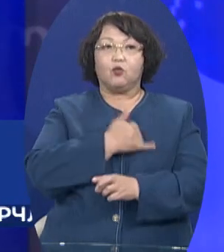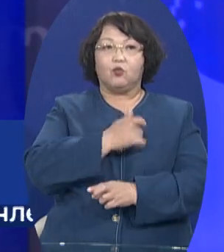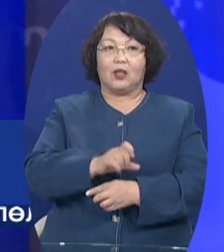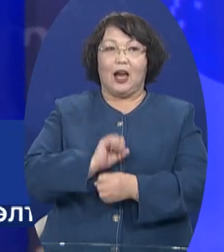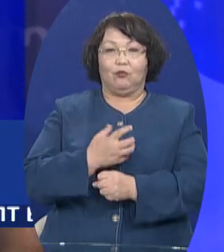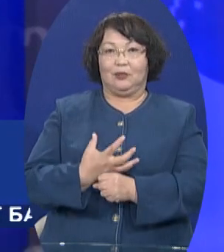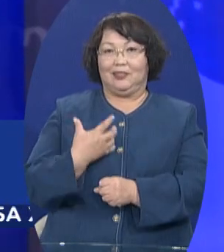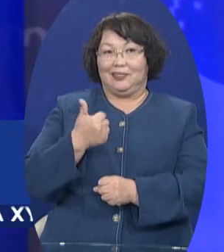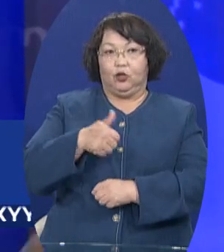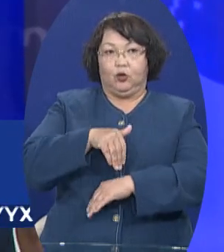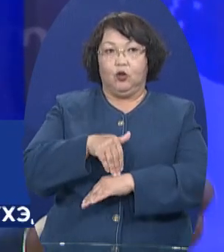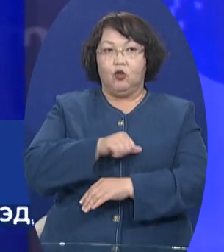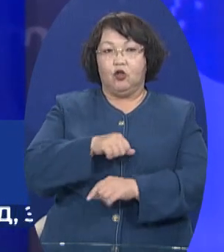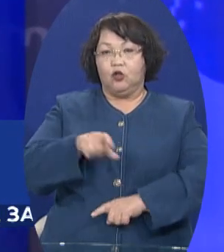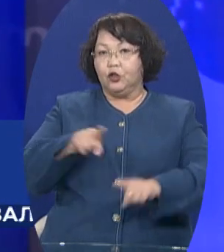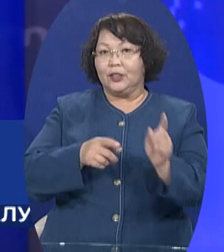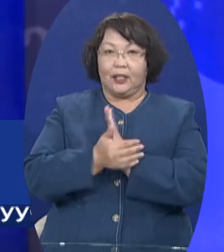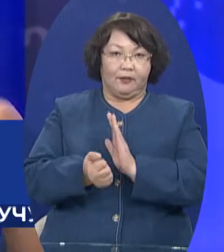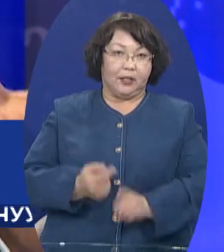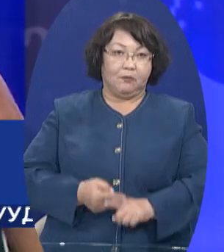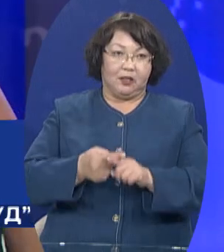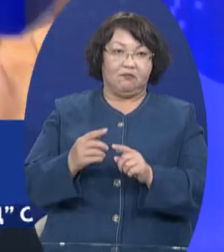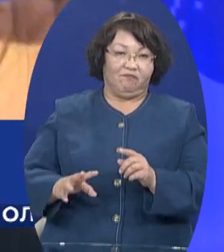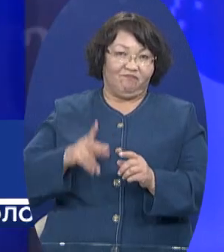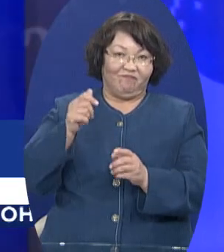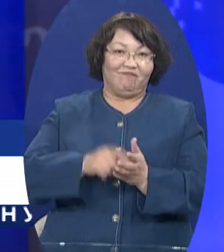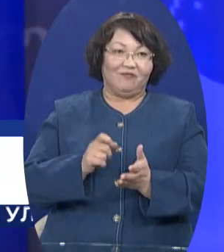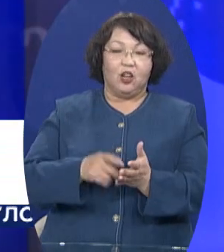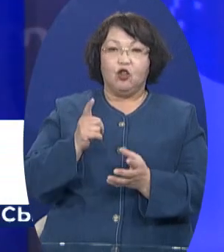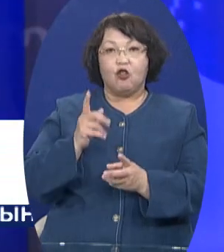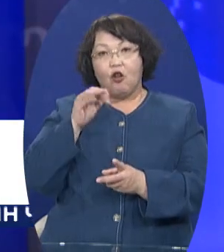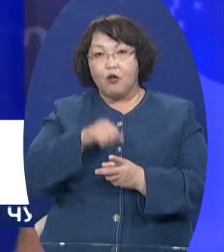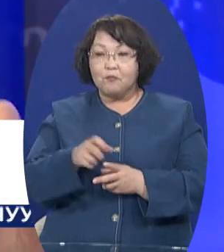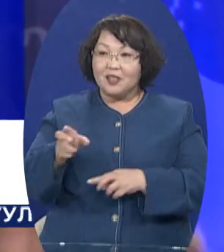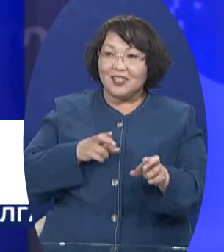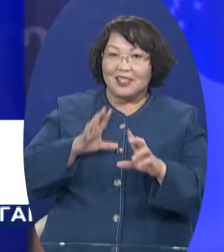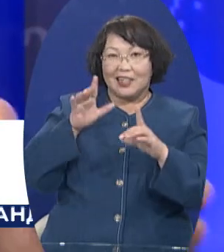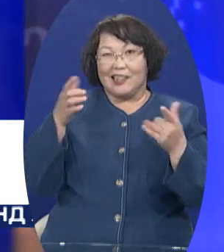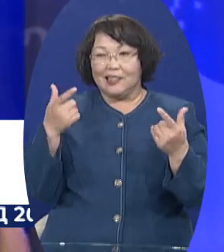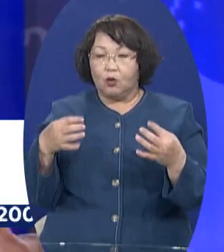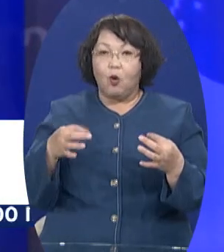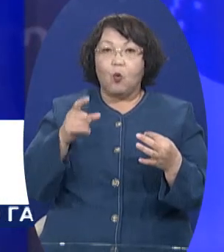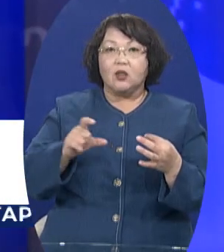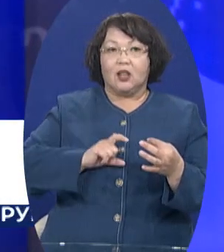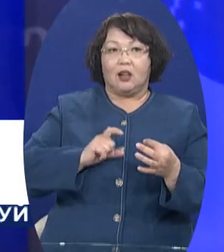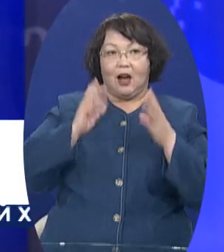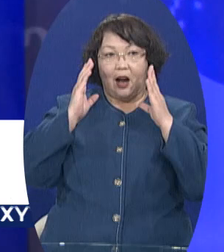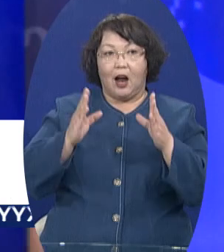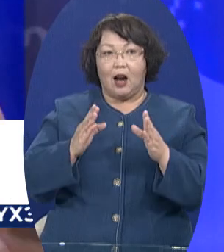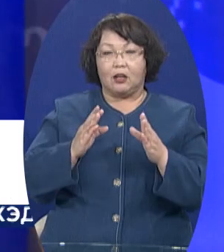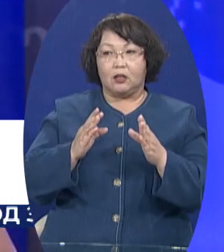өөрсдийн өсөлтөд чадвараа нэмэгдүүлэх шаардлага тулгарч байна. Хөрөнгө оруулагчдын хувьд ч бизнесийн эрсдлээс илүү хүний эрхэд анхаарч, хөрөнгө оруулалтын шийдвэрээ гаргаж